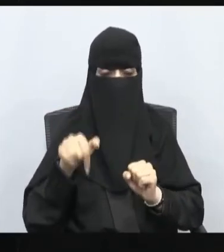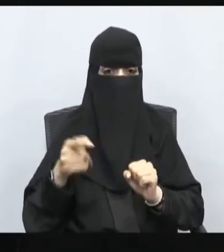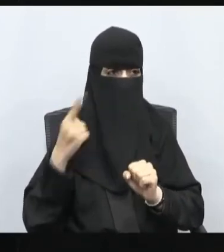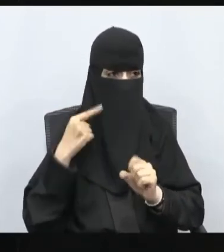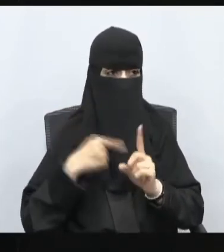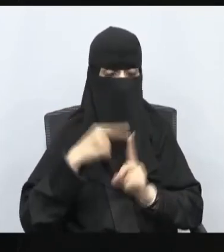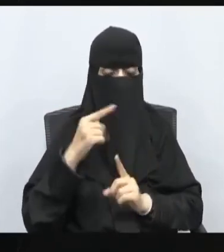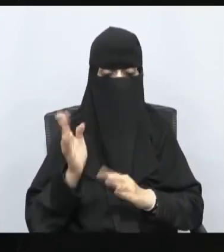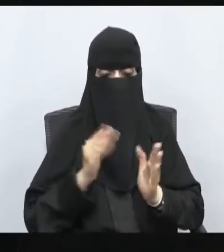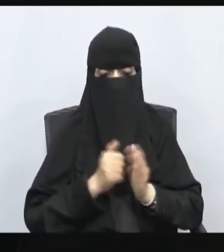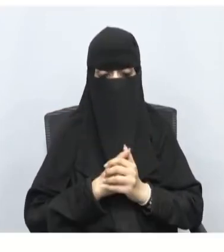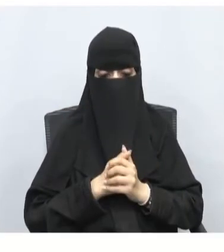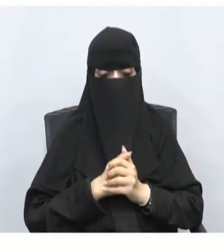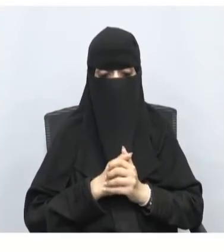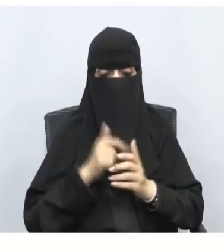صوت.